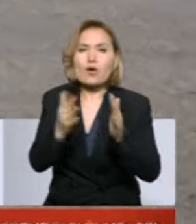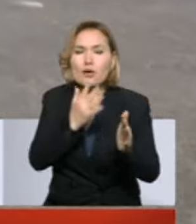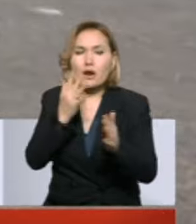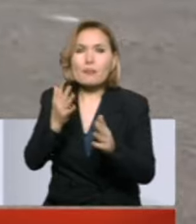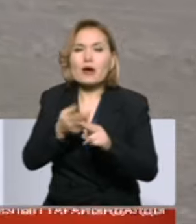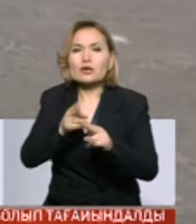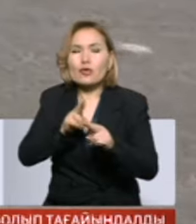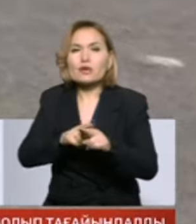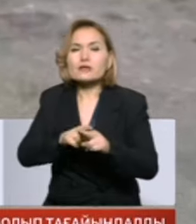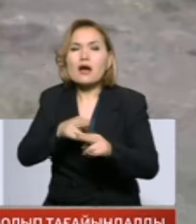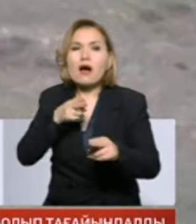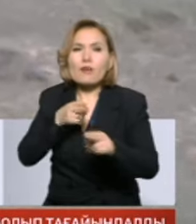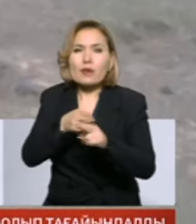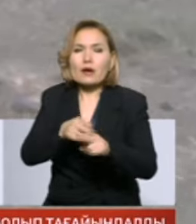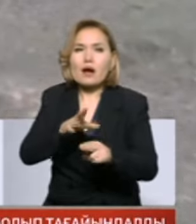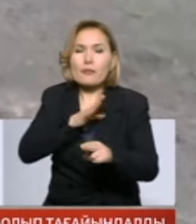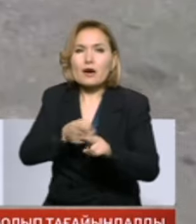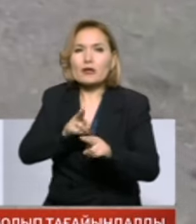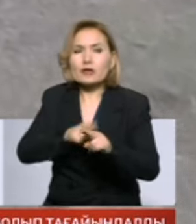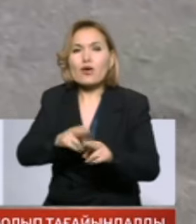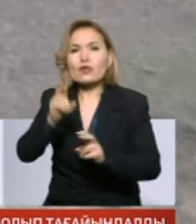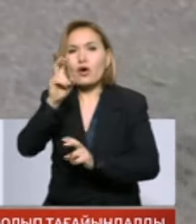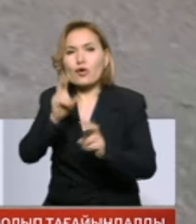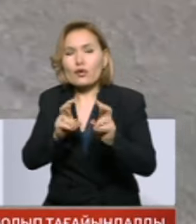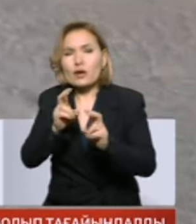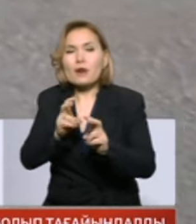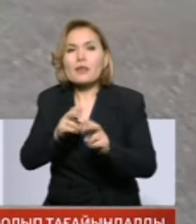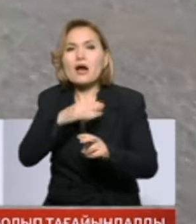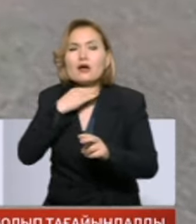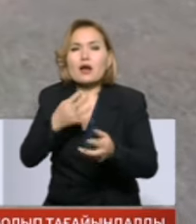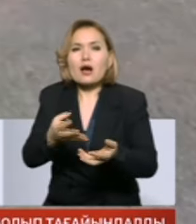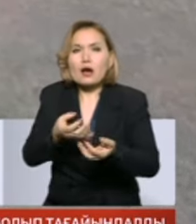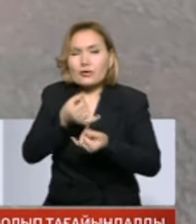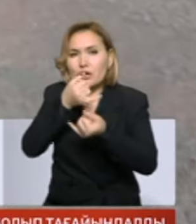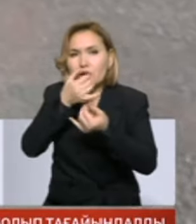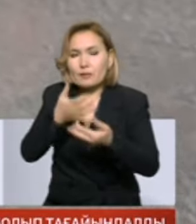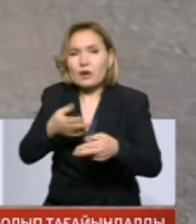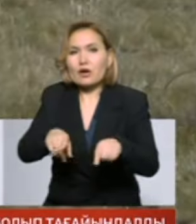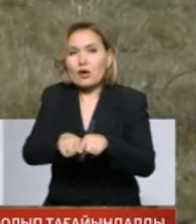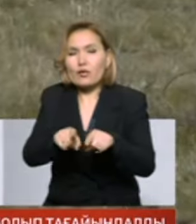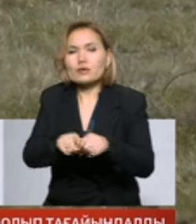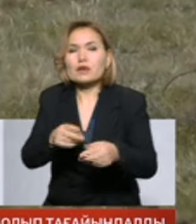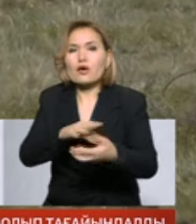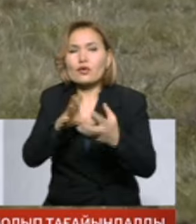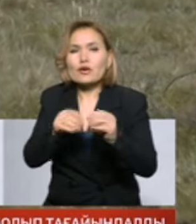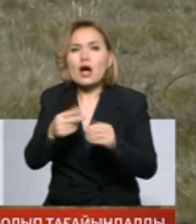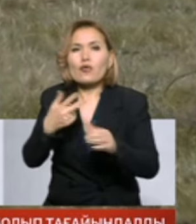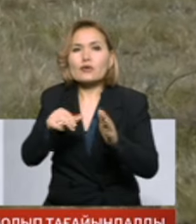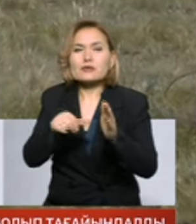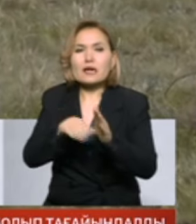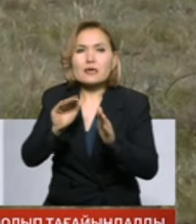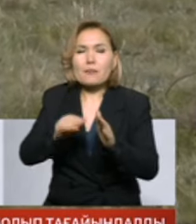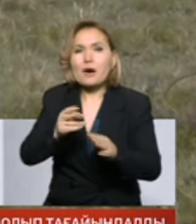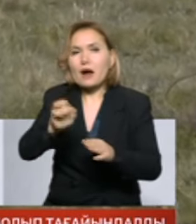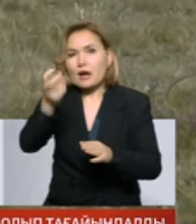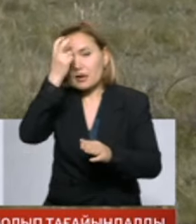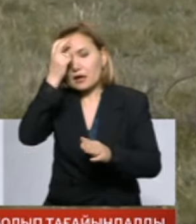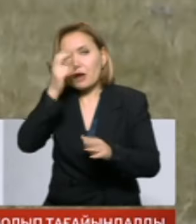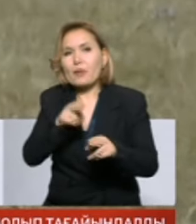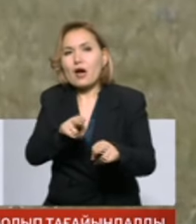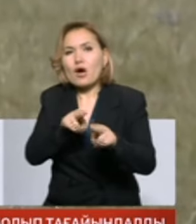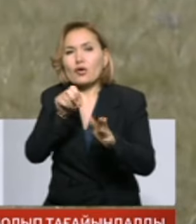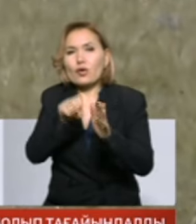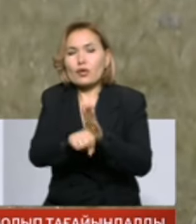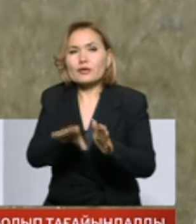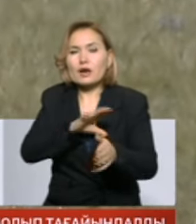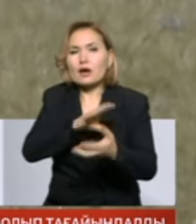өңдеу кәсіпорындарының қуаты шектеулі болғандықтан 41 мыңдай бөкен нысанаға ілікті, дейді шенеунік. Бұл елдегі жалпы киіктің 2%-ына